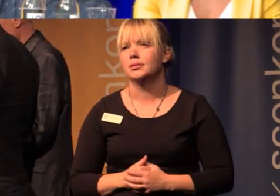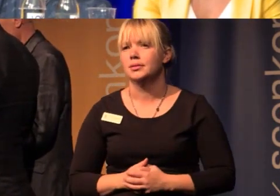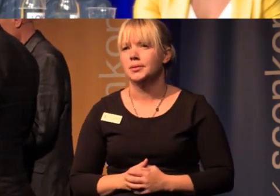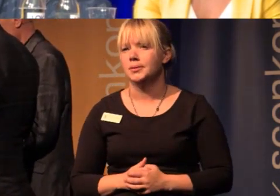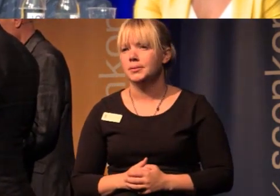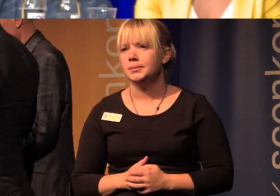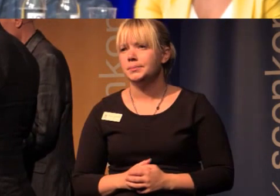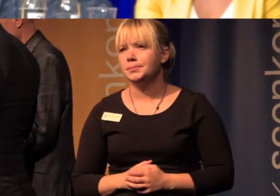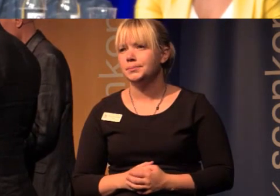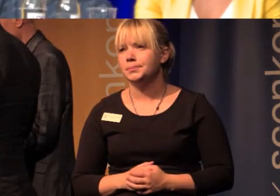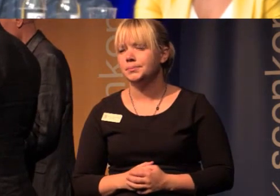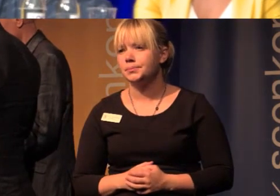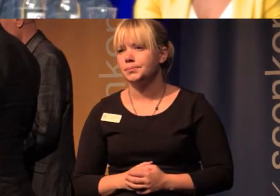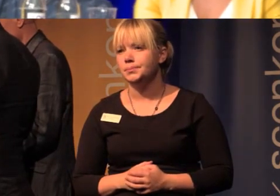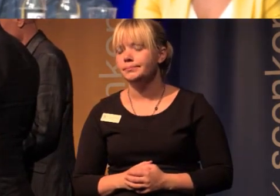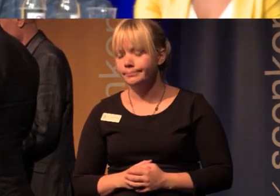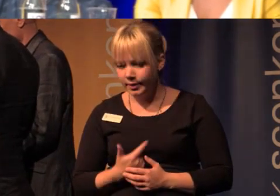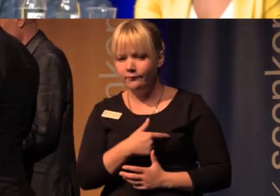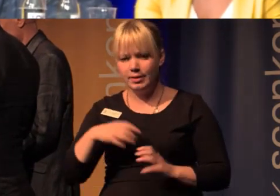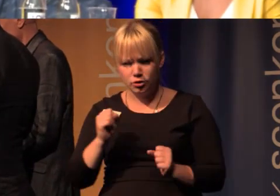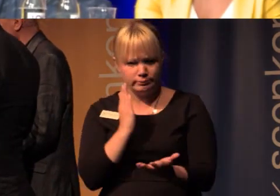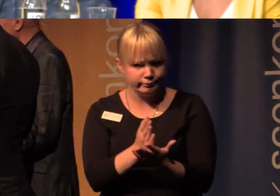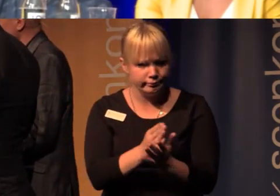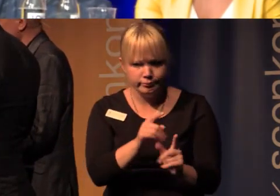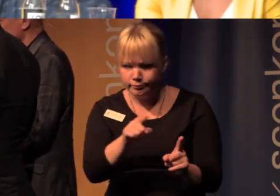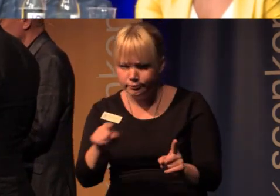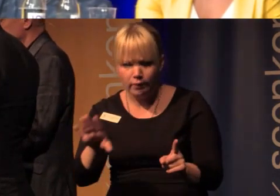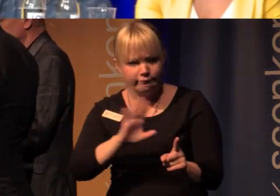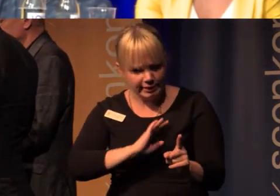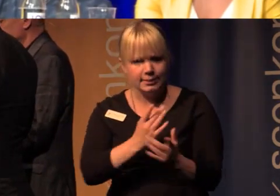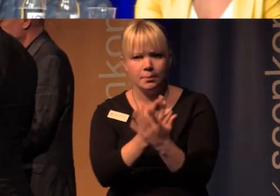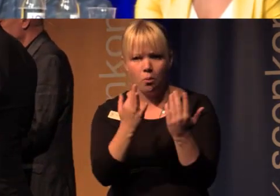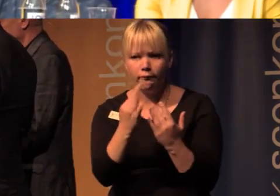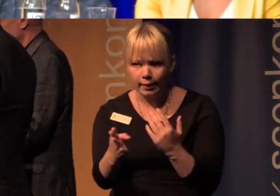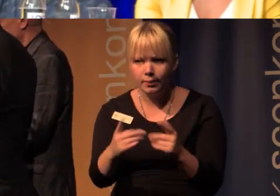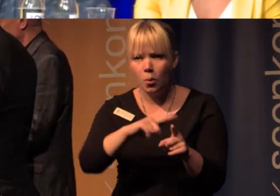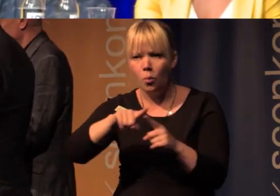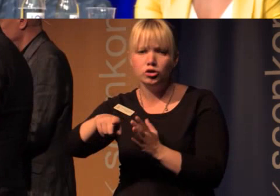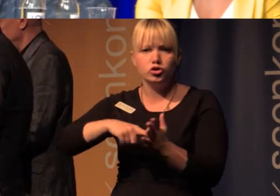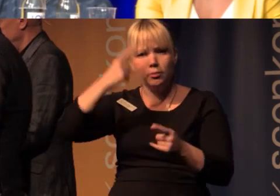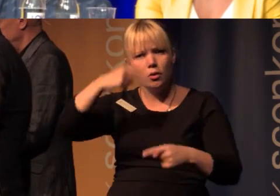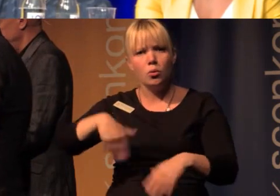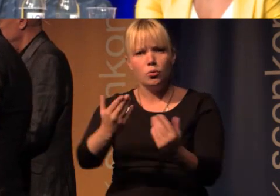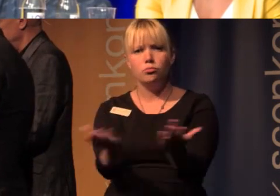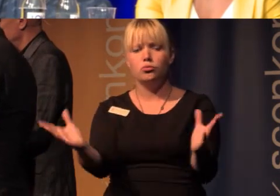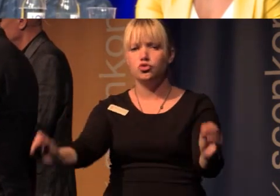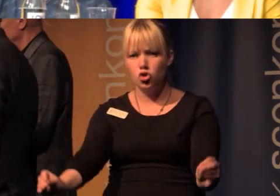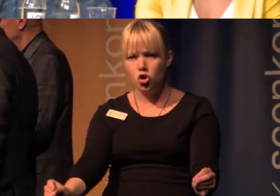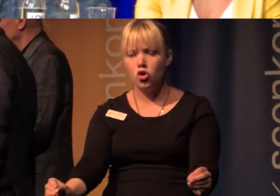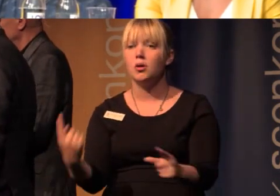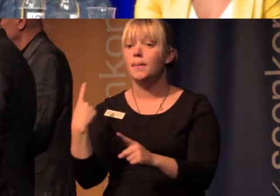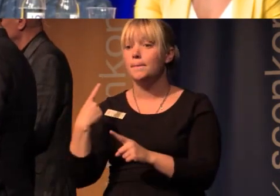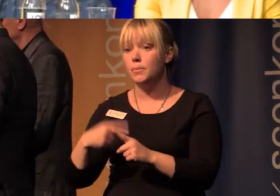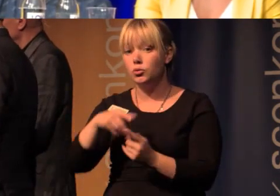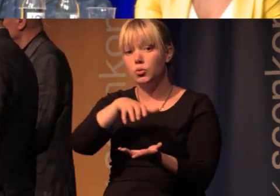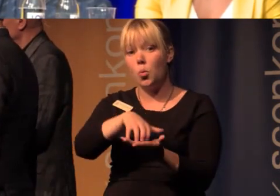också säga, förutom att säkerställa att det ska finnas en mångfald i kulturutbudet, i det som man kan ta del av, så är det en viktig uppgift